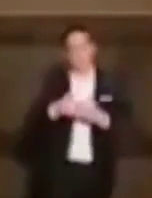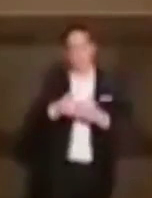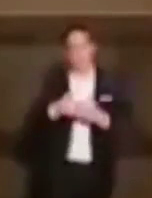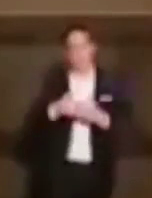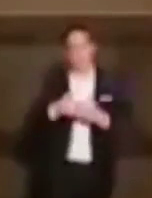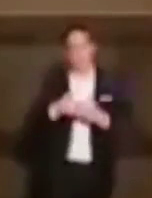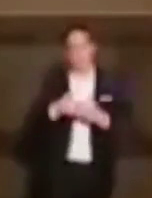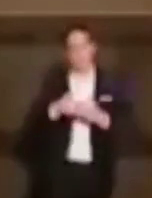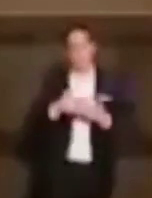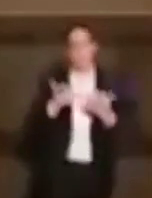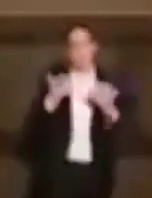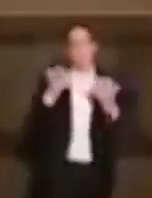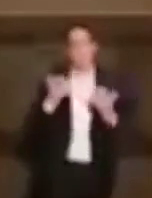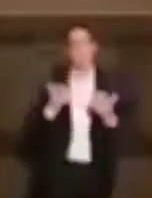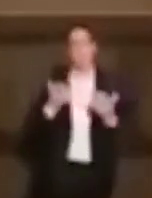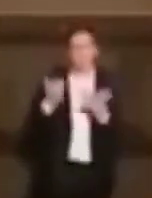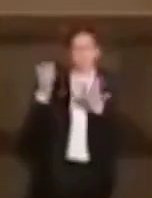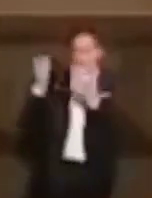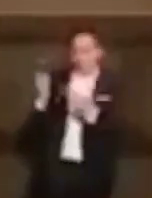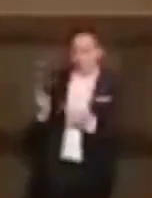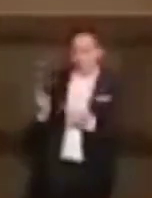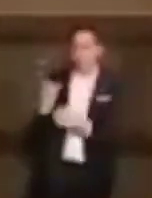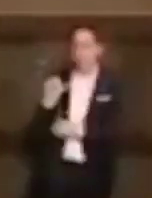پس مهربانی شما کجاست؟